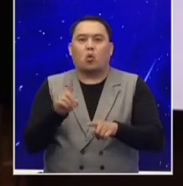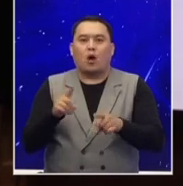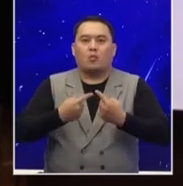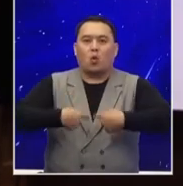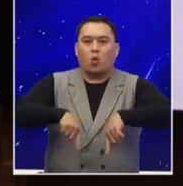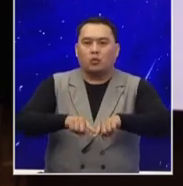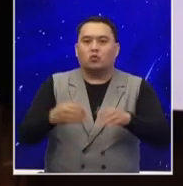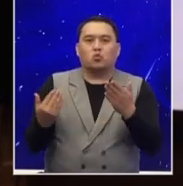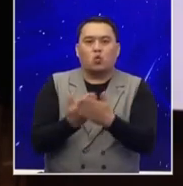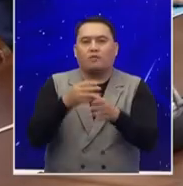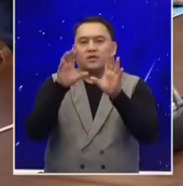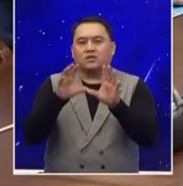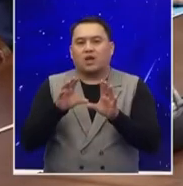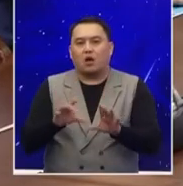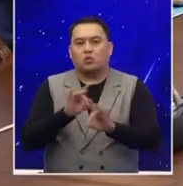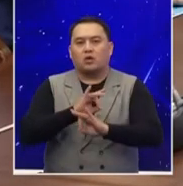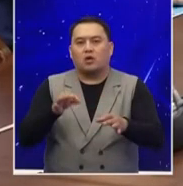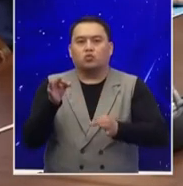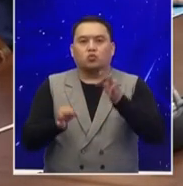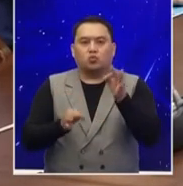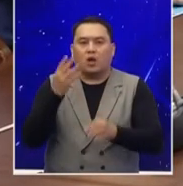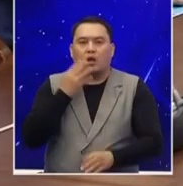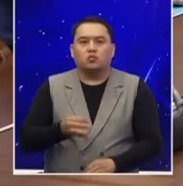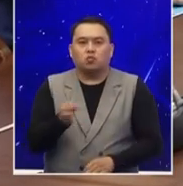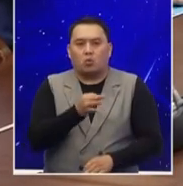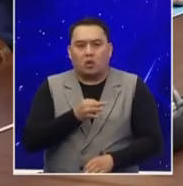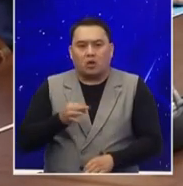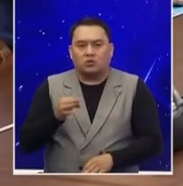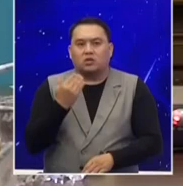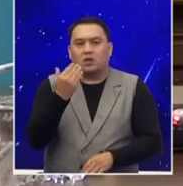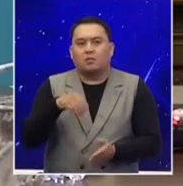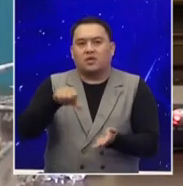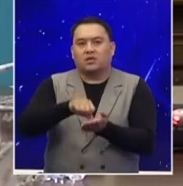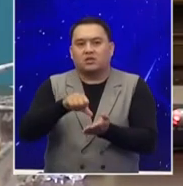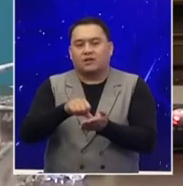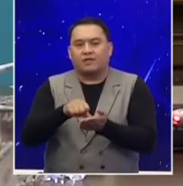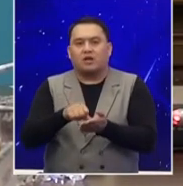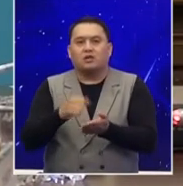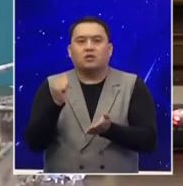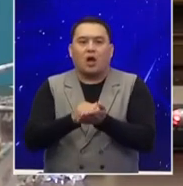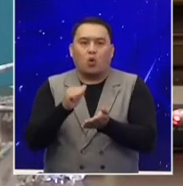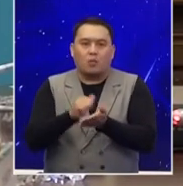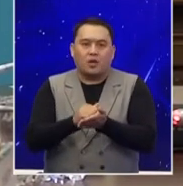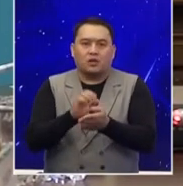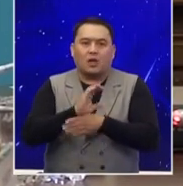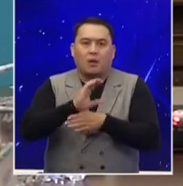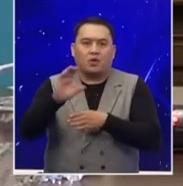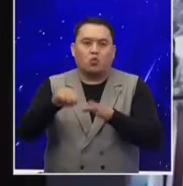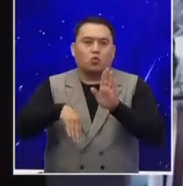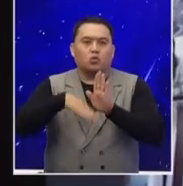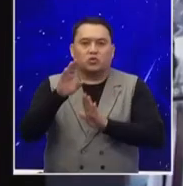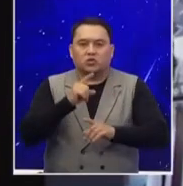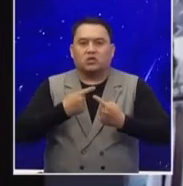будет работать новый кодекс, рассказали судьи Алматинской области. По словам представителей Фемиды, документ направлен на